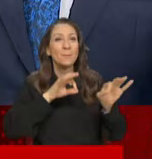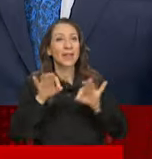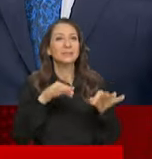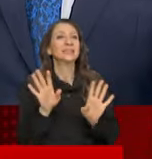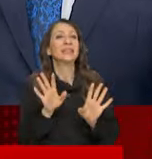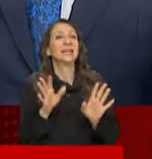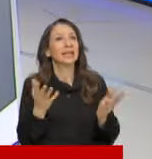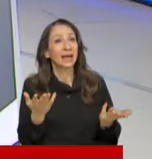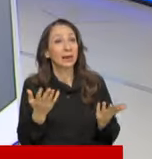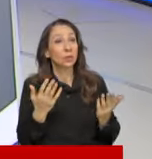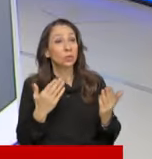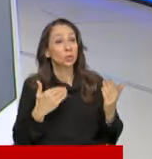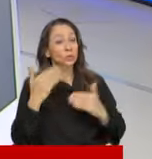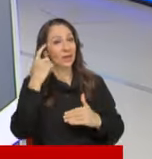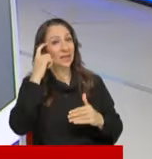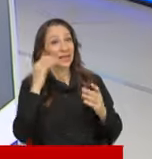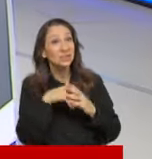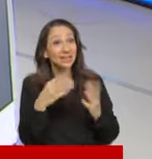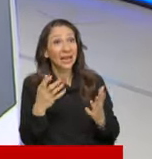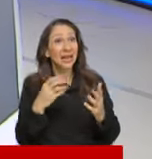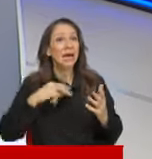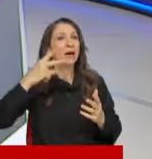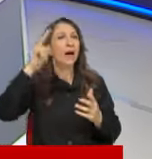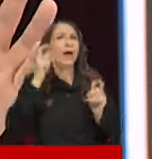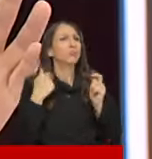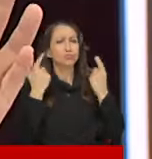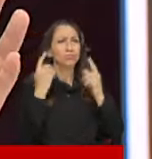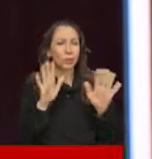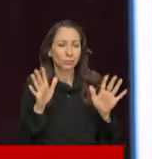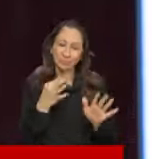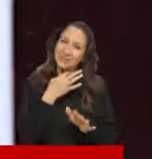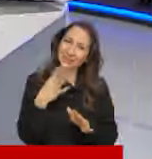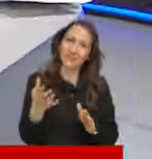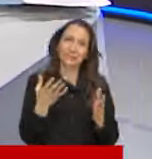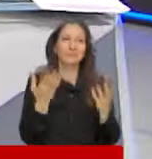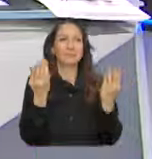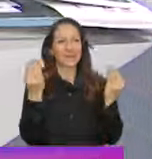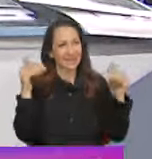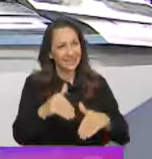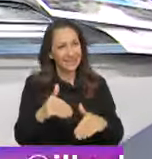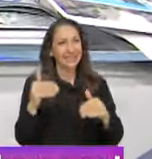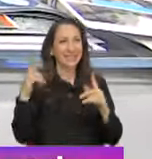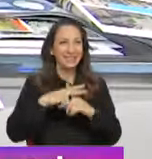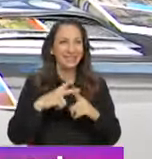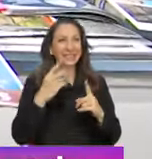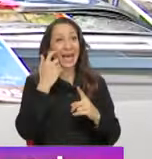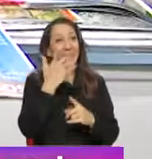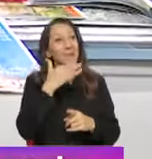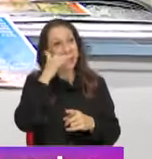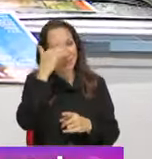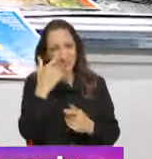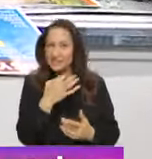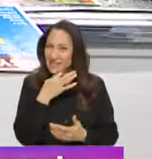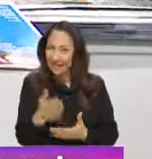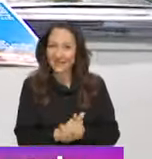değil yani yüksek idealler için yaparız siyaseti kariyer planlaması yapmayız efendim Teşekkür ediyorum Sağ olun geldiniz proj olun hayırı bayramlar diliyorum